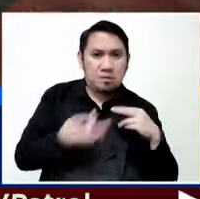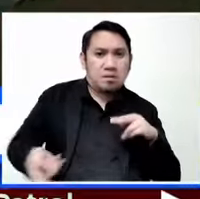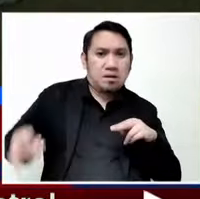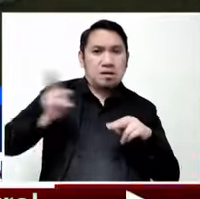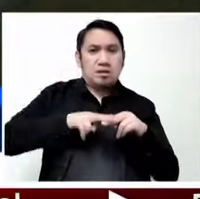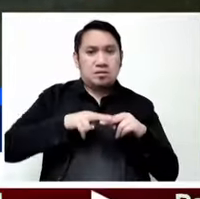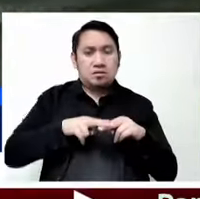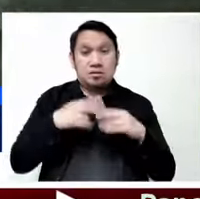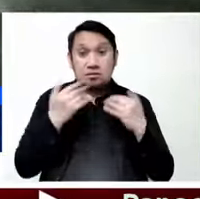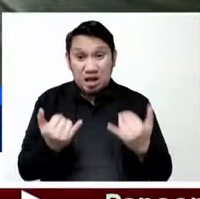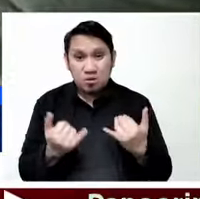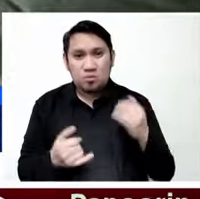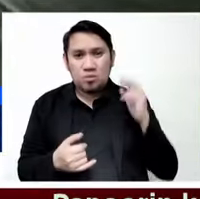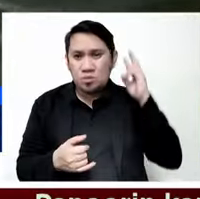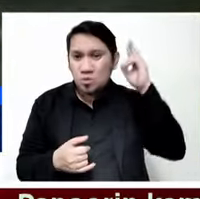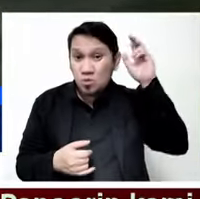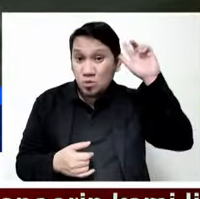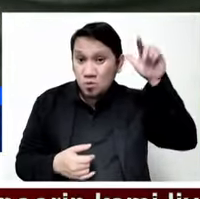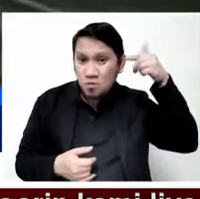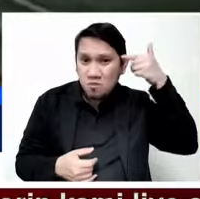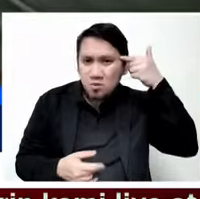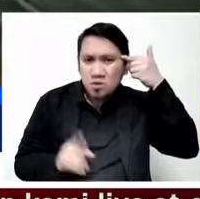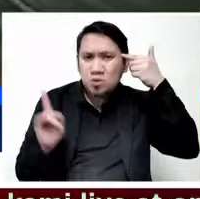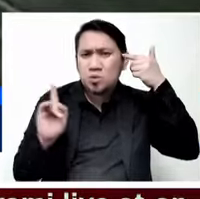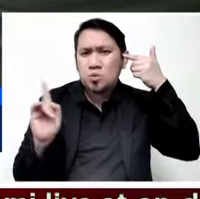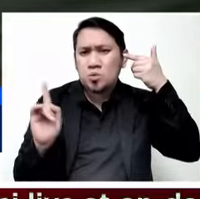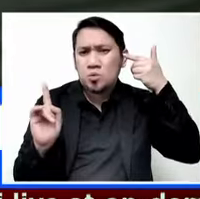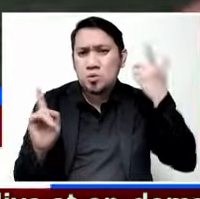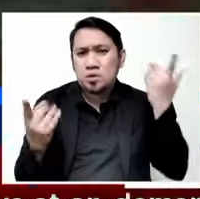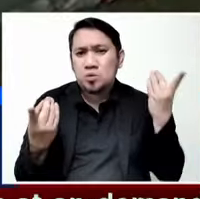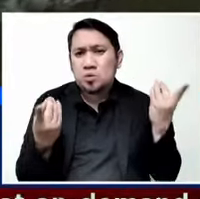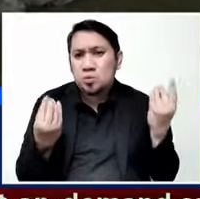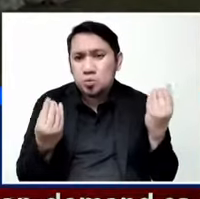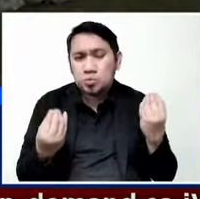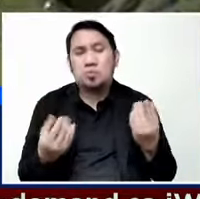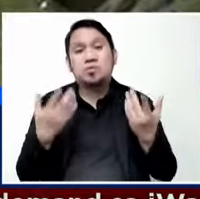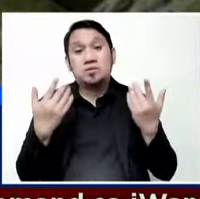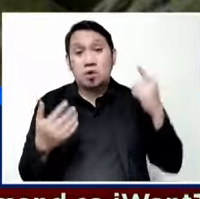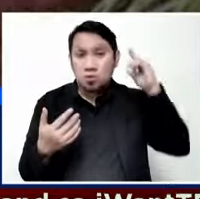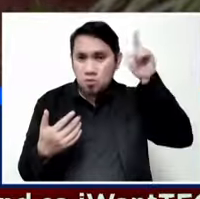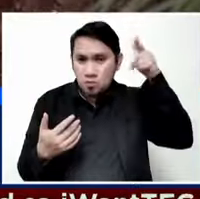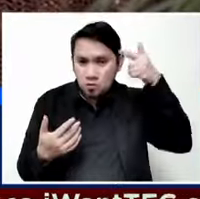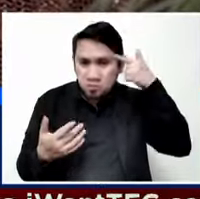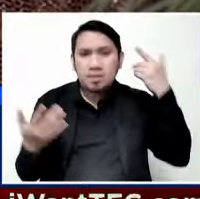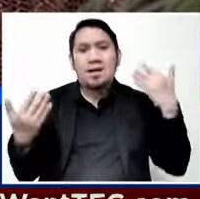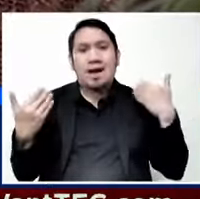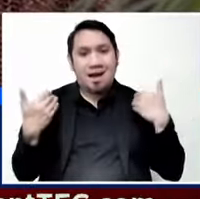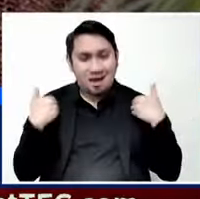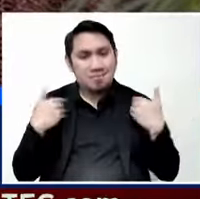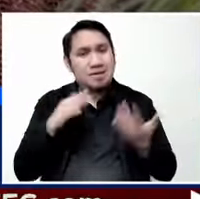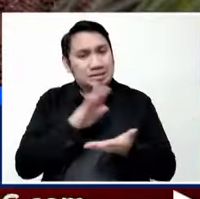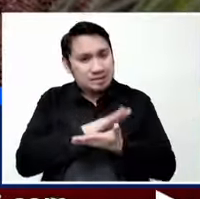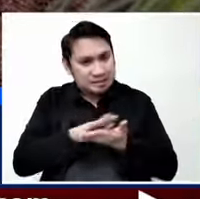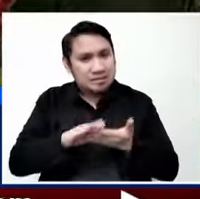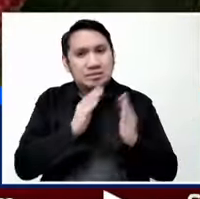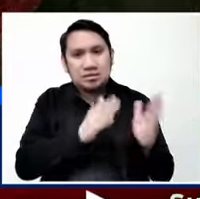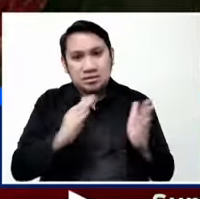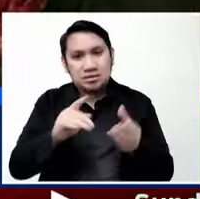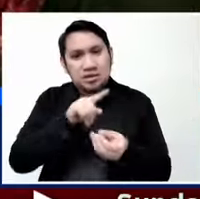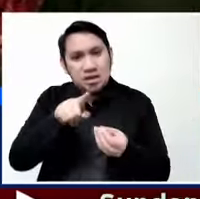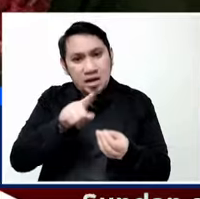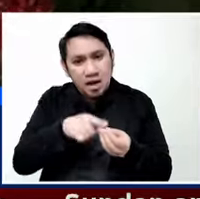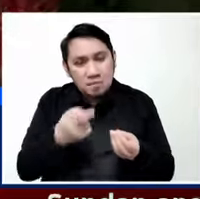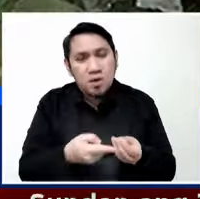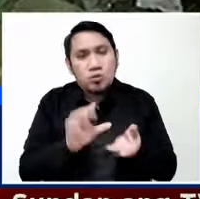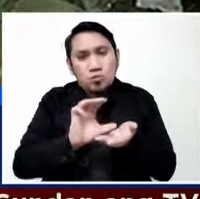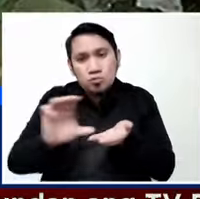ng gobyerno ay meron silang gagawin na katapat na plano sa pamamahagi, sa distribution ng mga